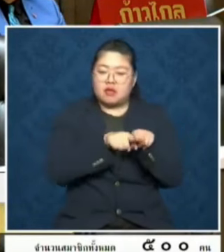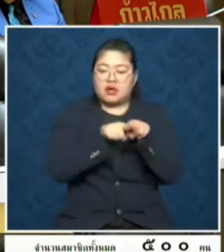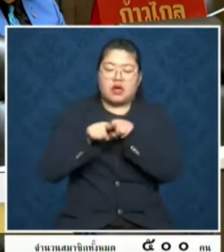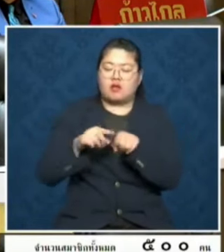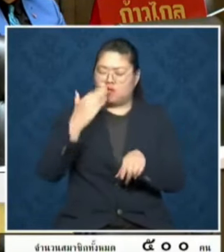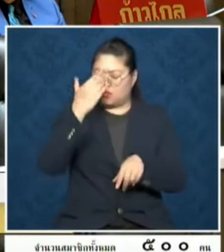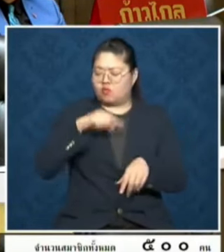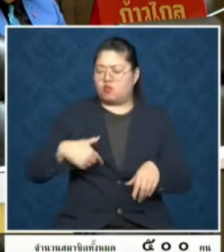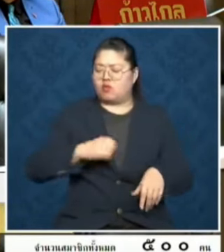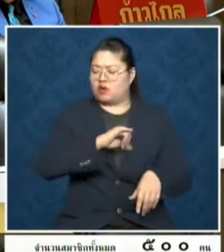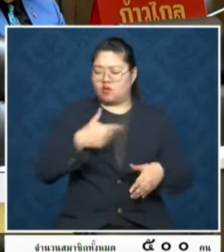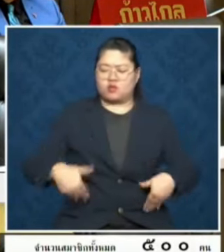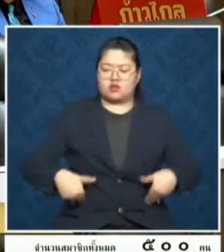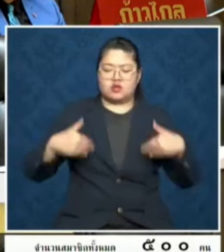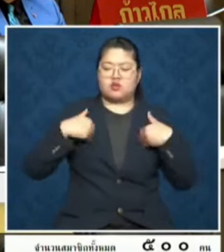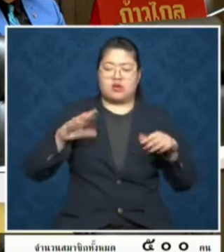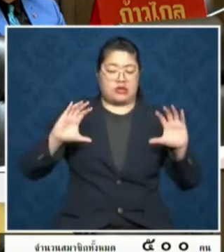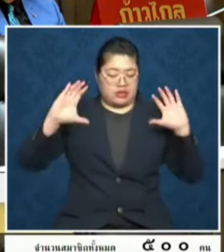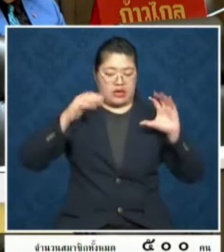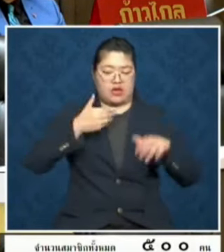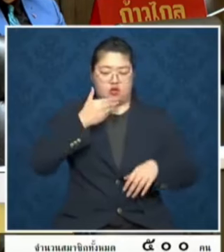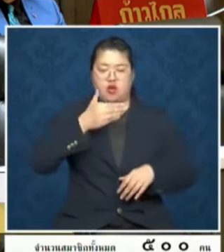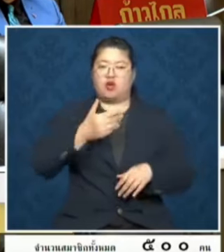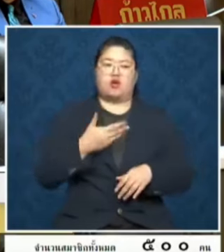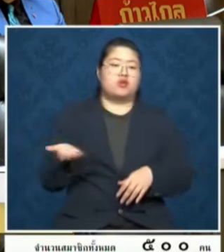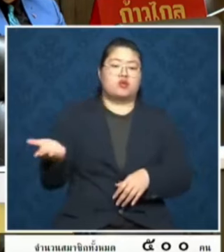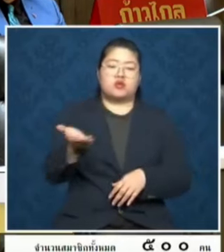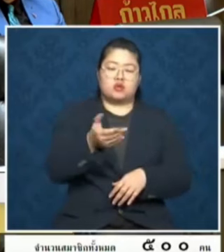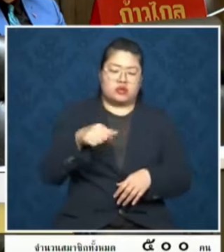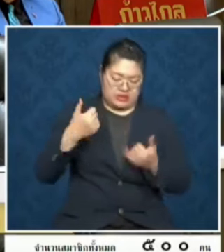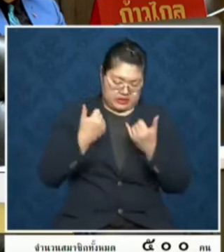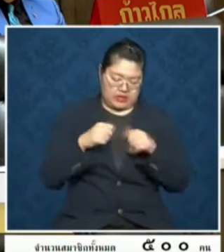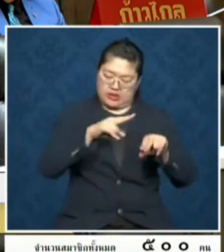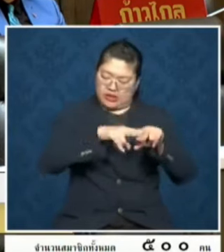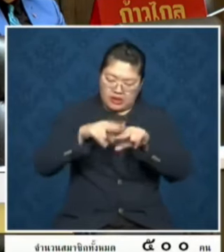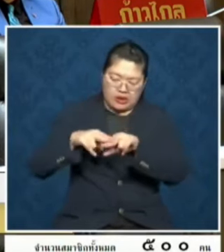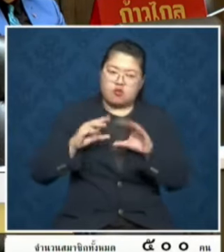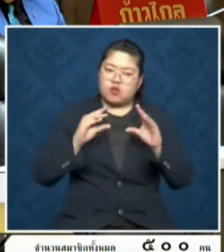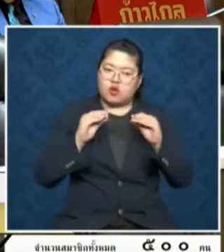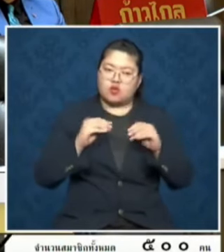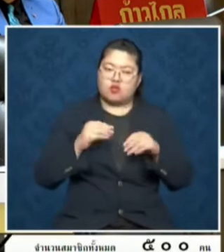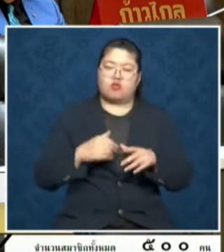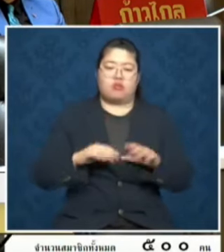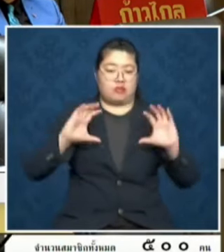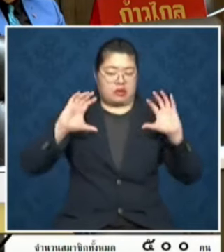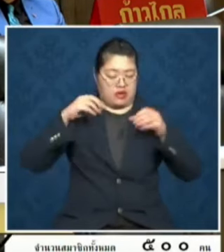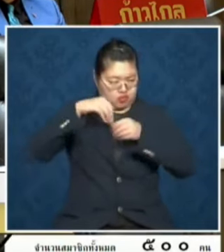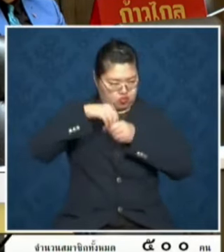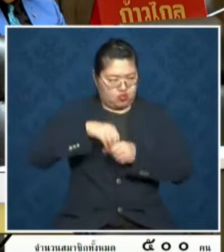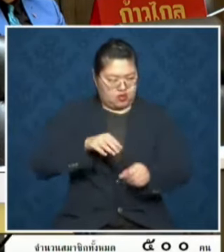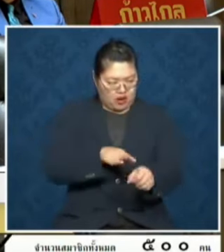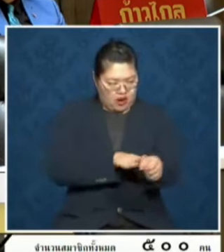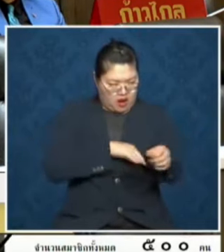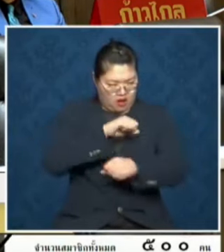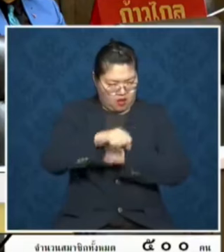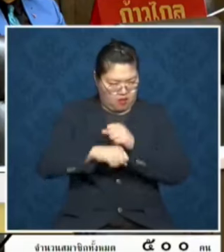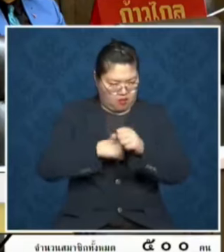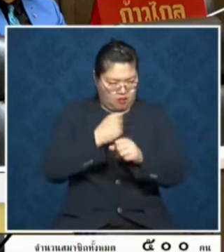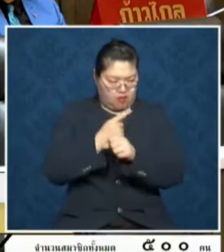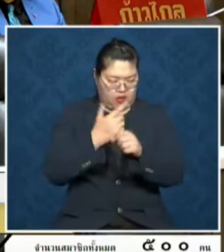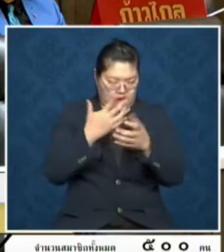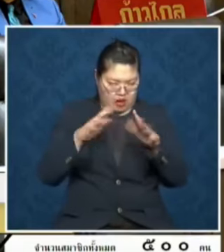อดชีวิตค่ะหลายๆคนที่นั่งอยู่ที่นี่ก็รับราชการมาแล้วหลายปีแต่อะไรที่ทำให้พวกเขาหม